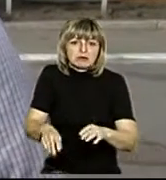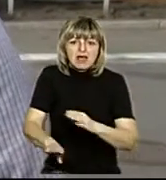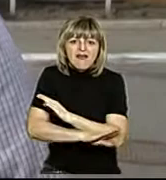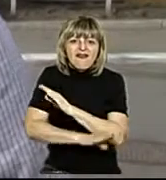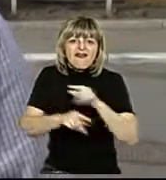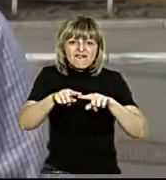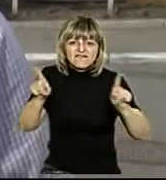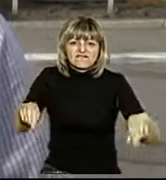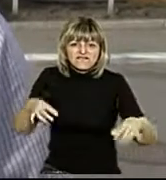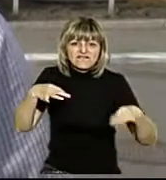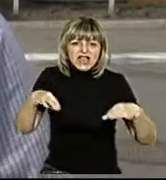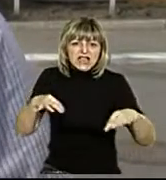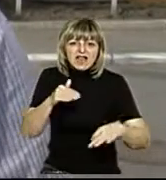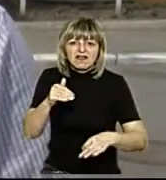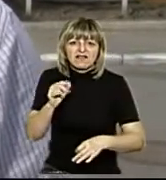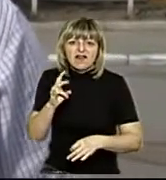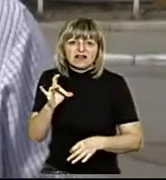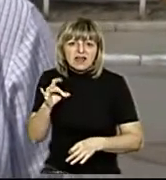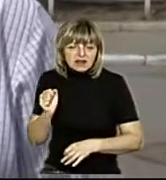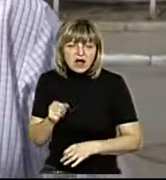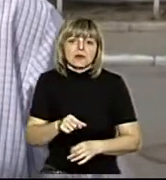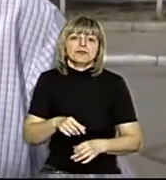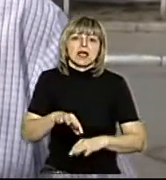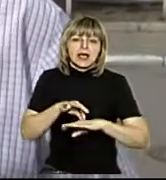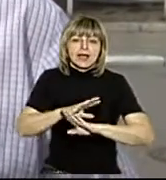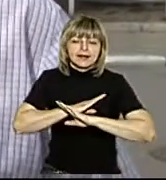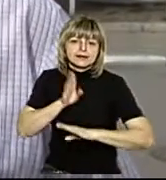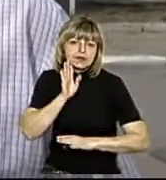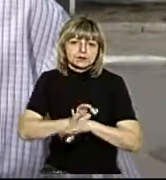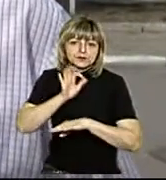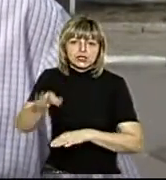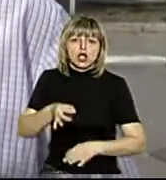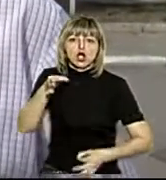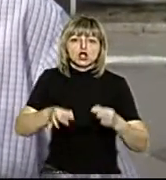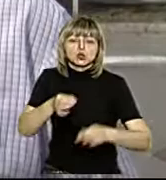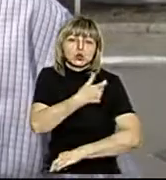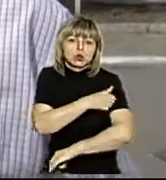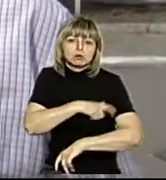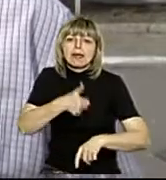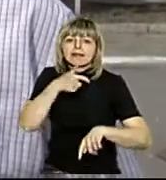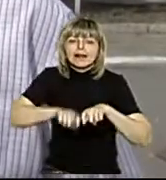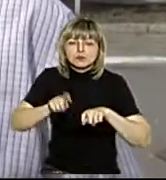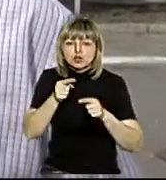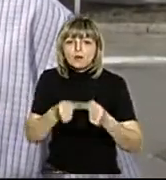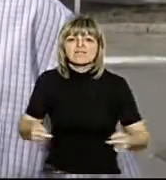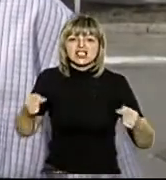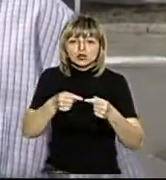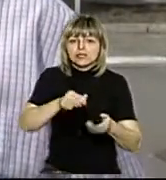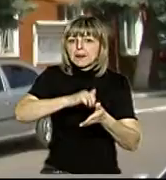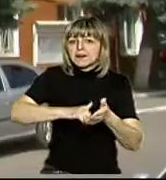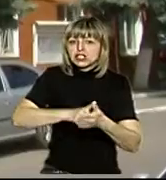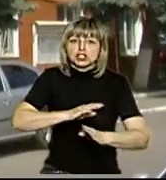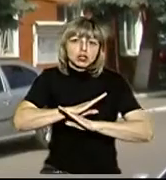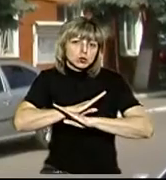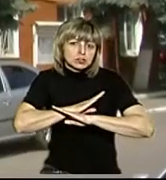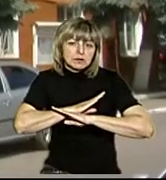фанерою. І також тіло було направлено на судомедичну експертизу для того, щоб встановити причину смерті і встановити хоча б